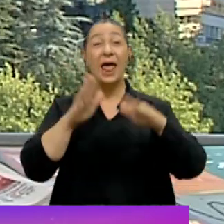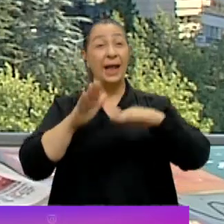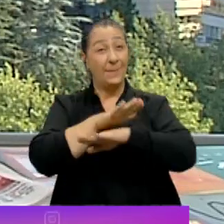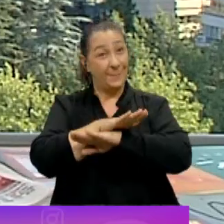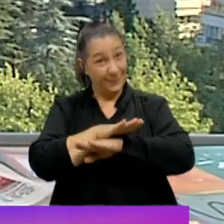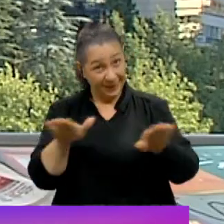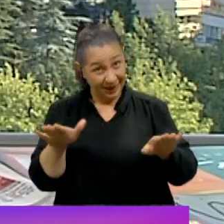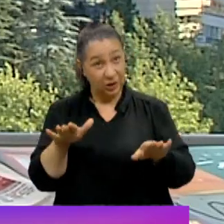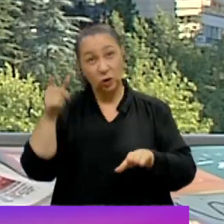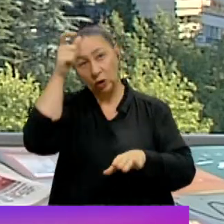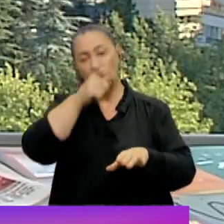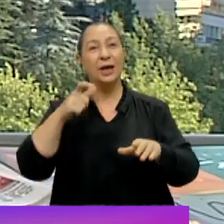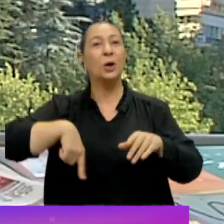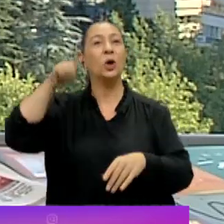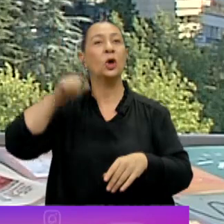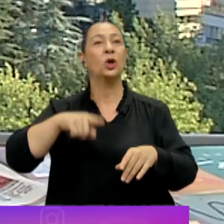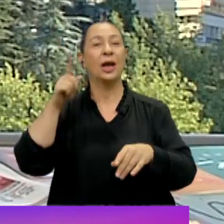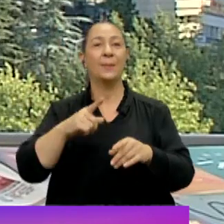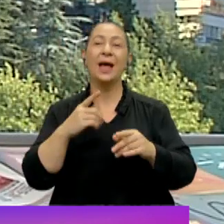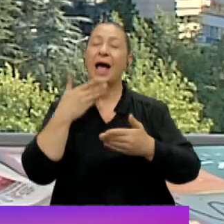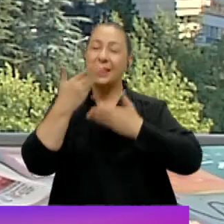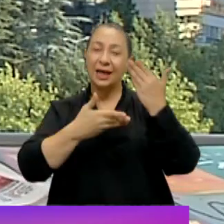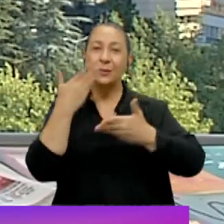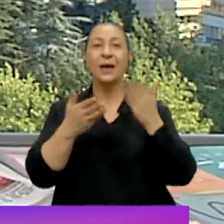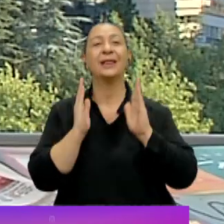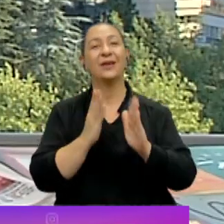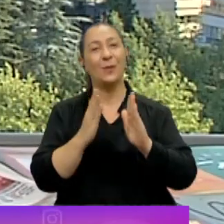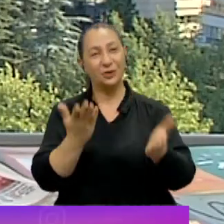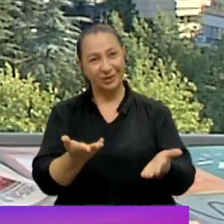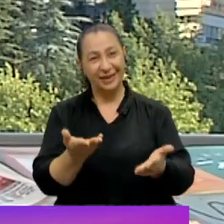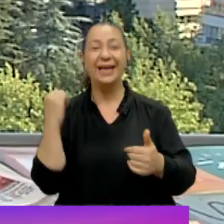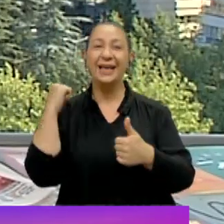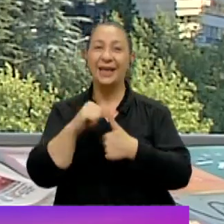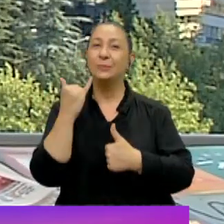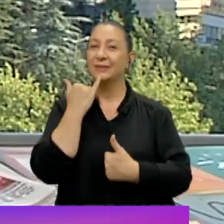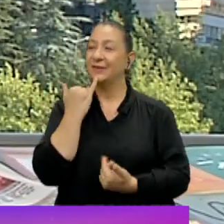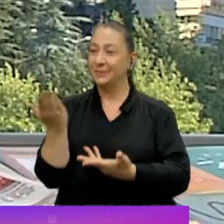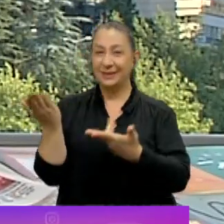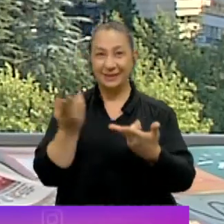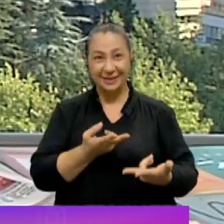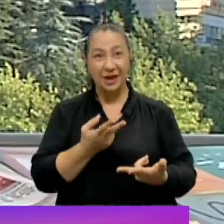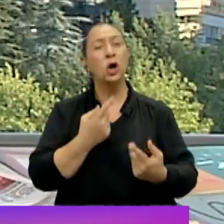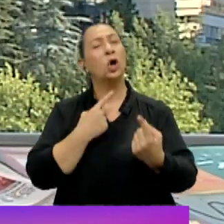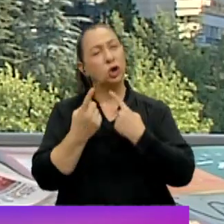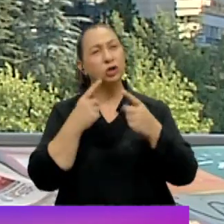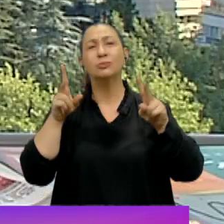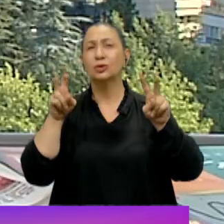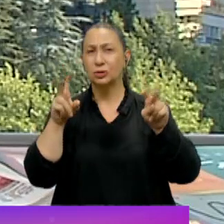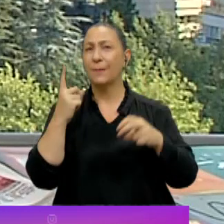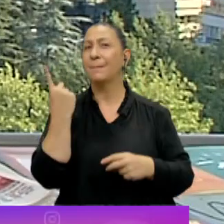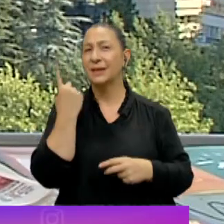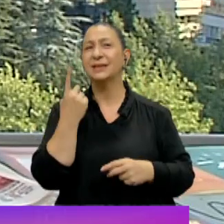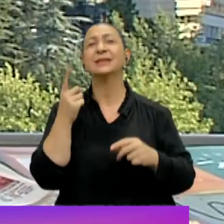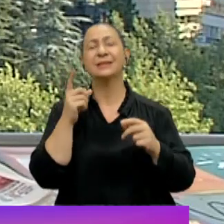Reklamların ardından Türkiye'nin gündemini aktarmayı sürdüreceğiz. Ve yine misafirimiz burada olacak. Konuşacağımız konulardan bir